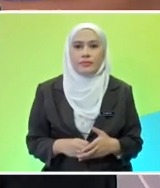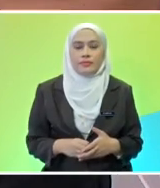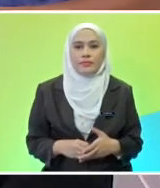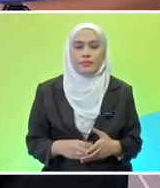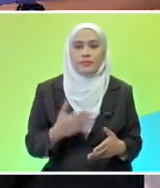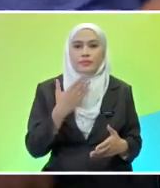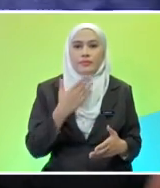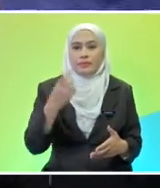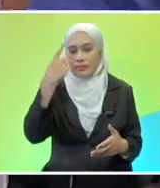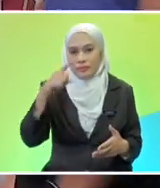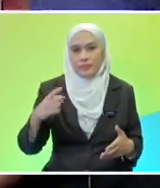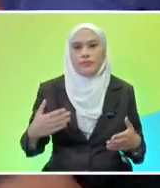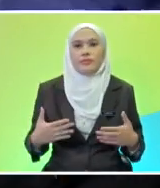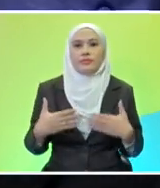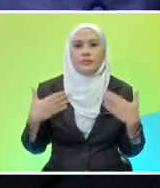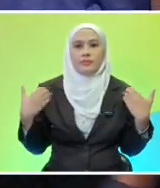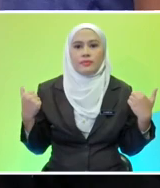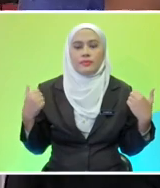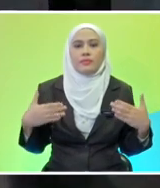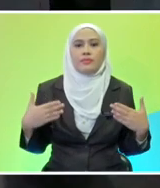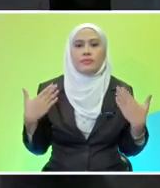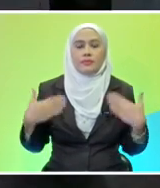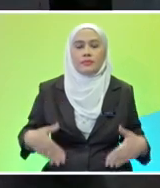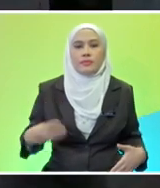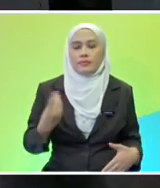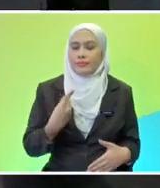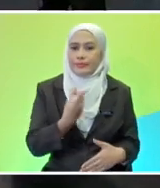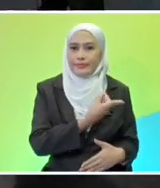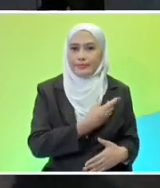kita. Okey, baik cikgu cabut yang seterusnya cikgu. Cikgu